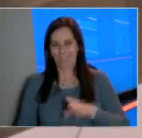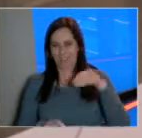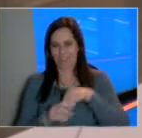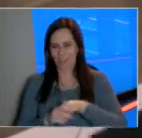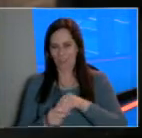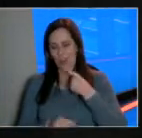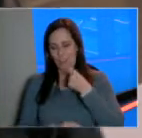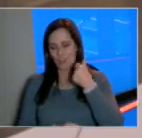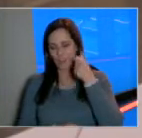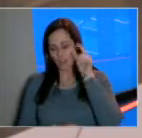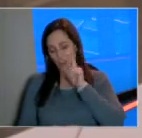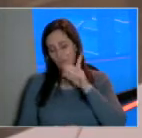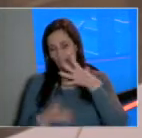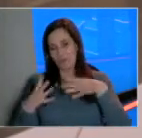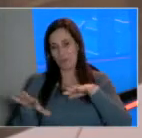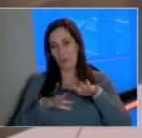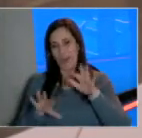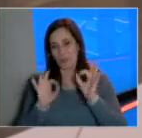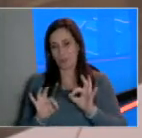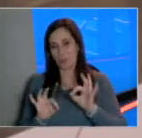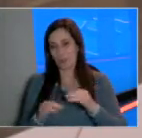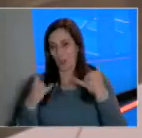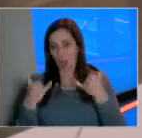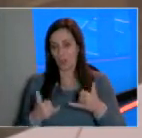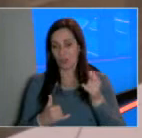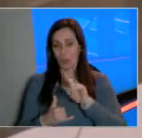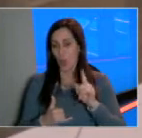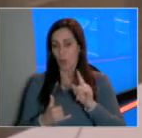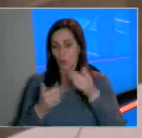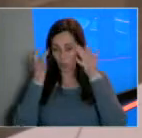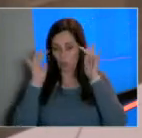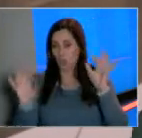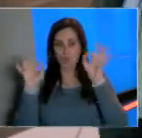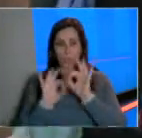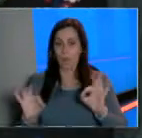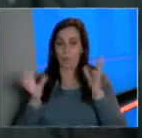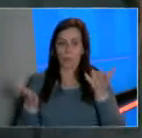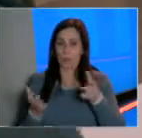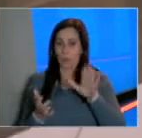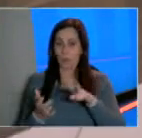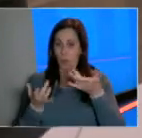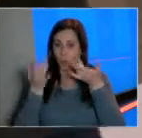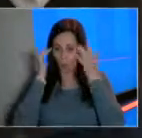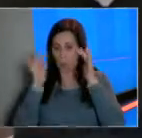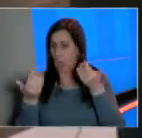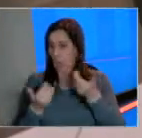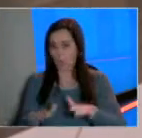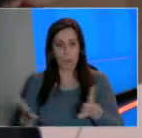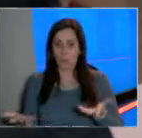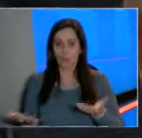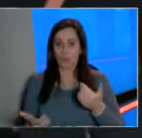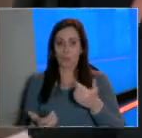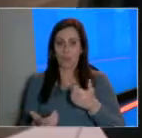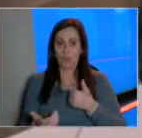שם מסוים. אבל הממשלה, שבעצם נכון להיום, היא לא דואגת לשום דבר. היא גם לא דואגת לחלשים שבעצם